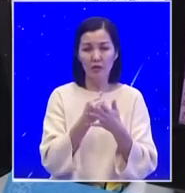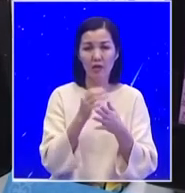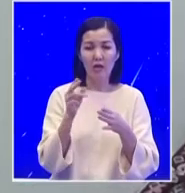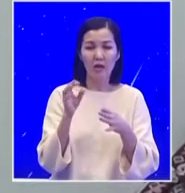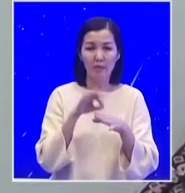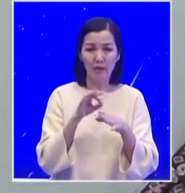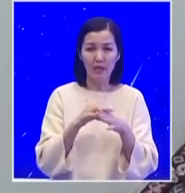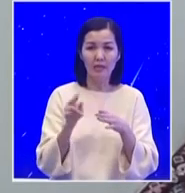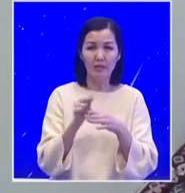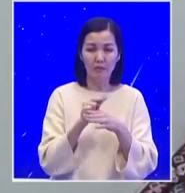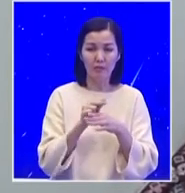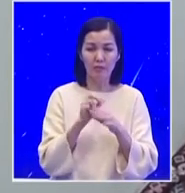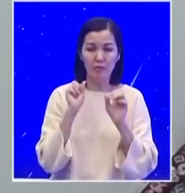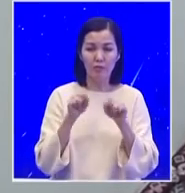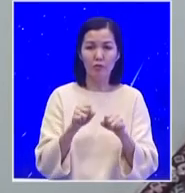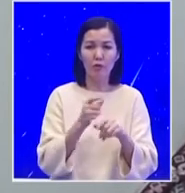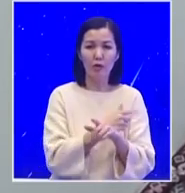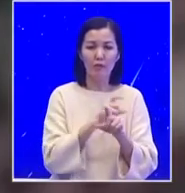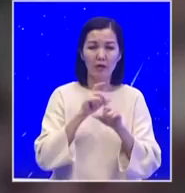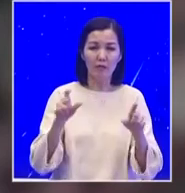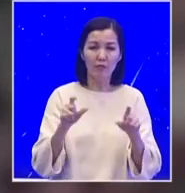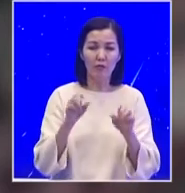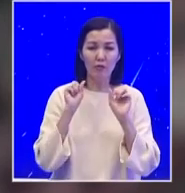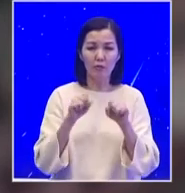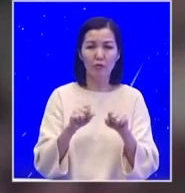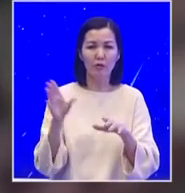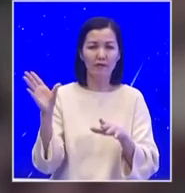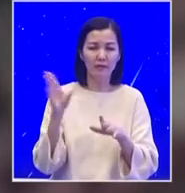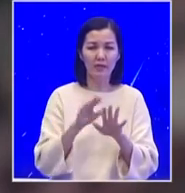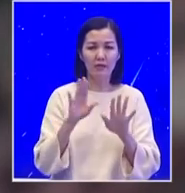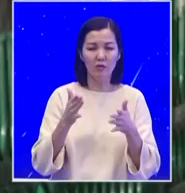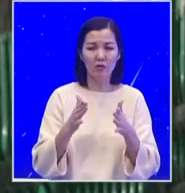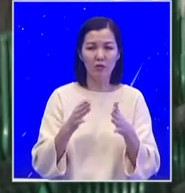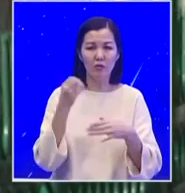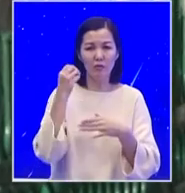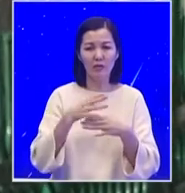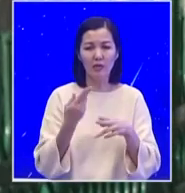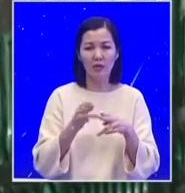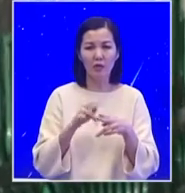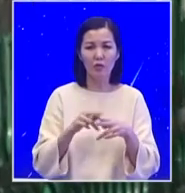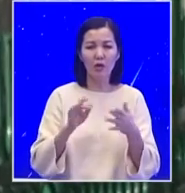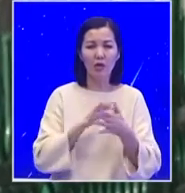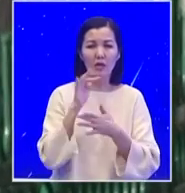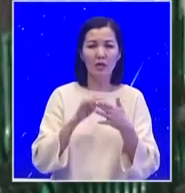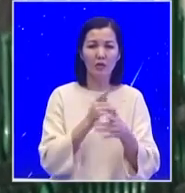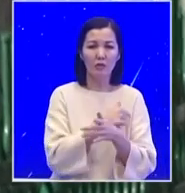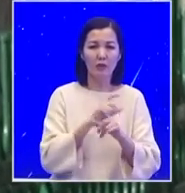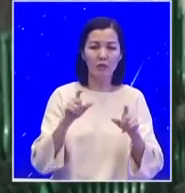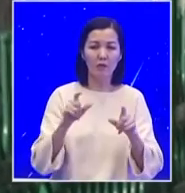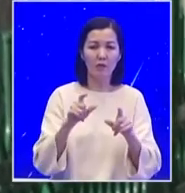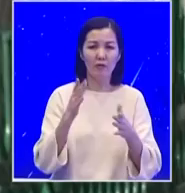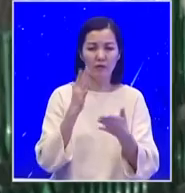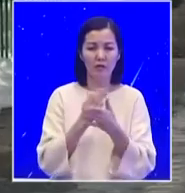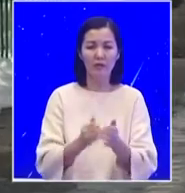новообразований в нашем регионе, помимо многопрофильной клиники, можно пройти в ситуационном центре, расположенном в городской многопрофильной больнице.